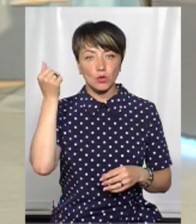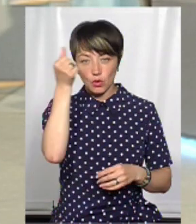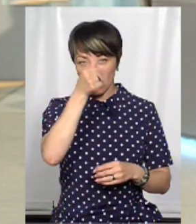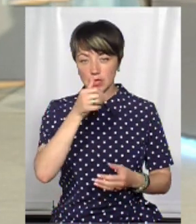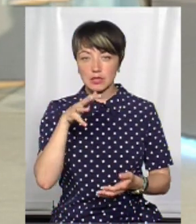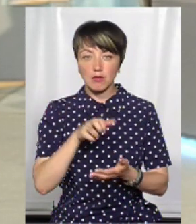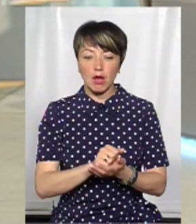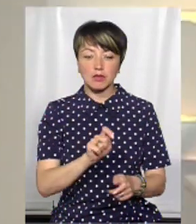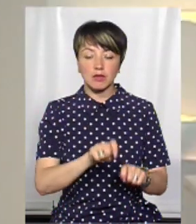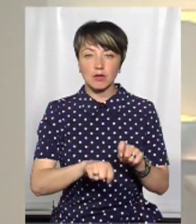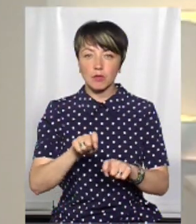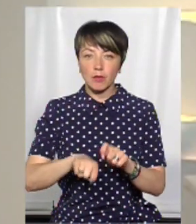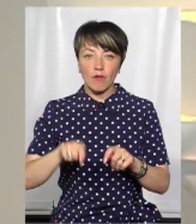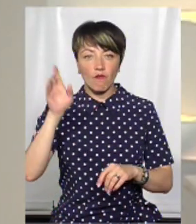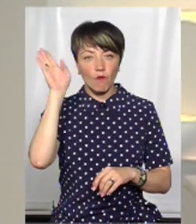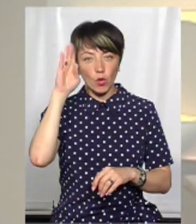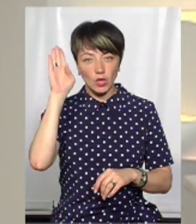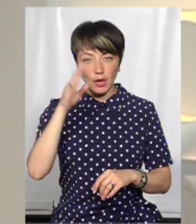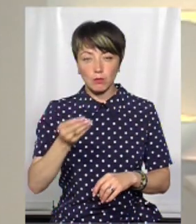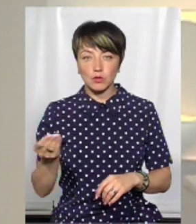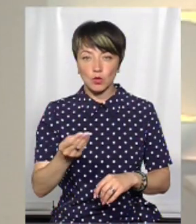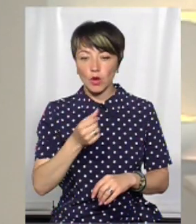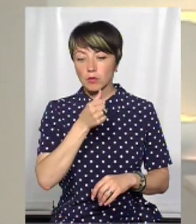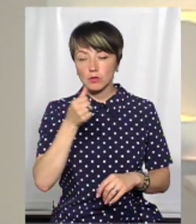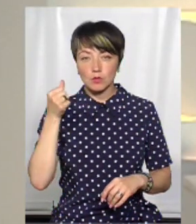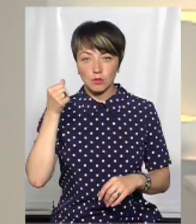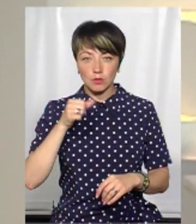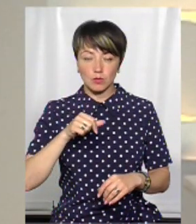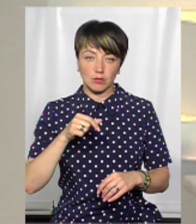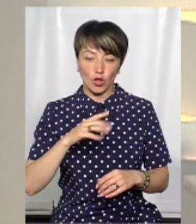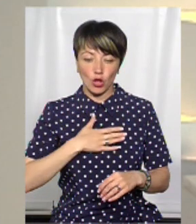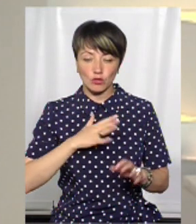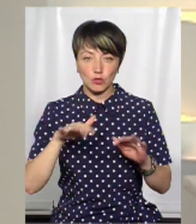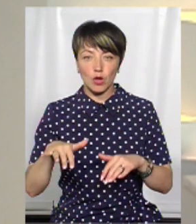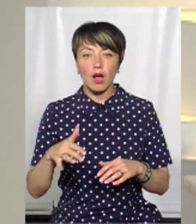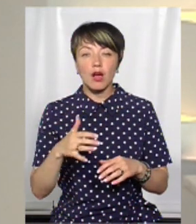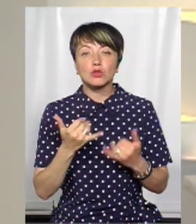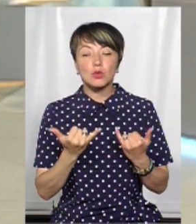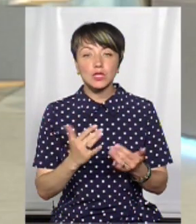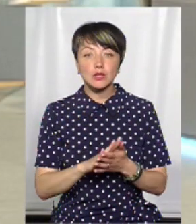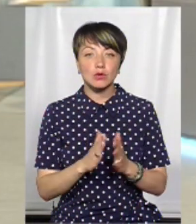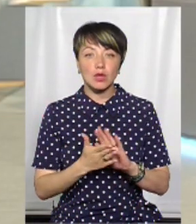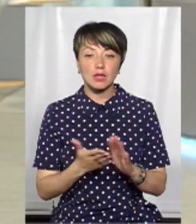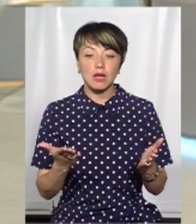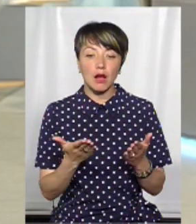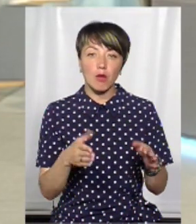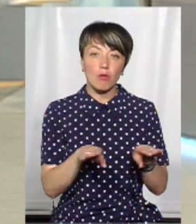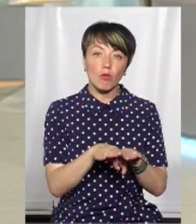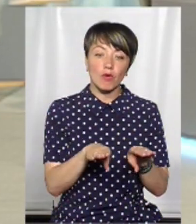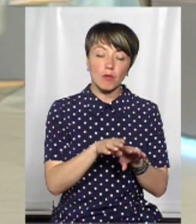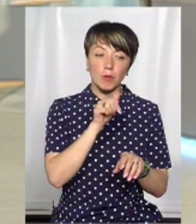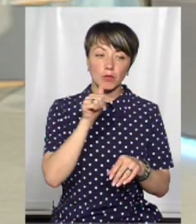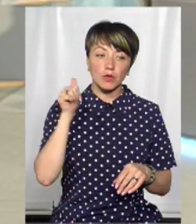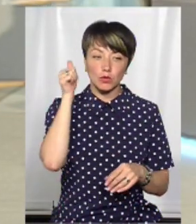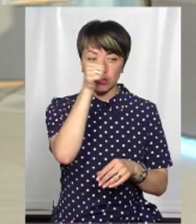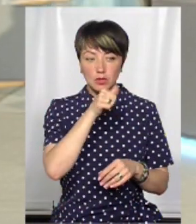займалися аналізом води та піска на нашому міському пляжі. Чи можна сьогодні говорити про якусь динаміку, в якусь в хорошу сторону